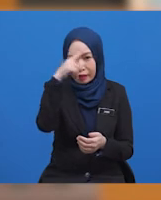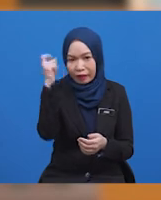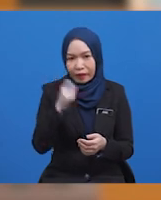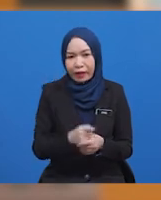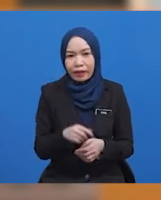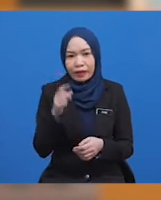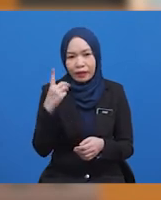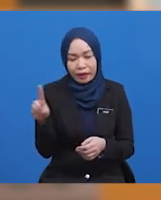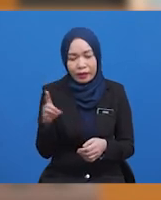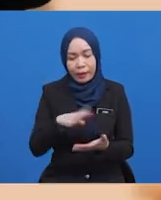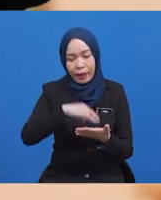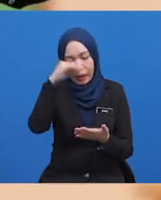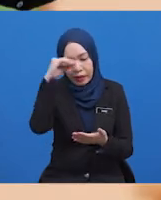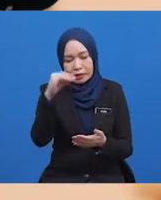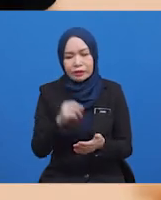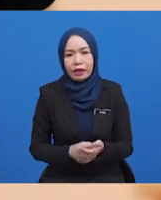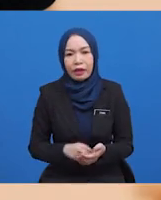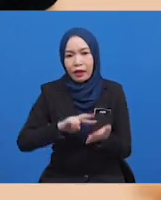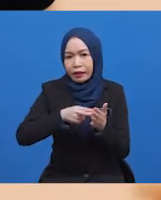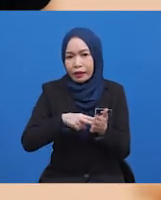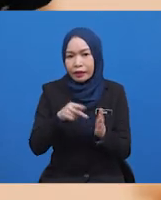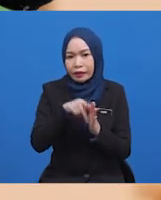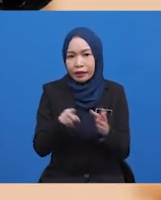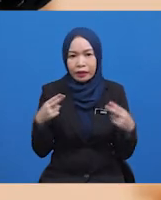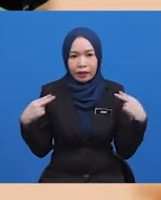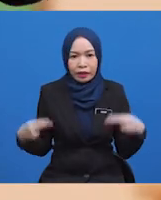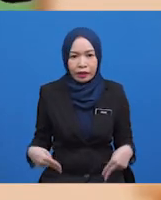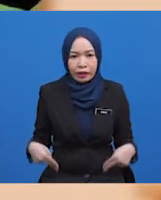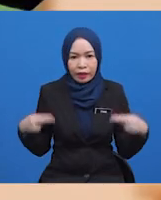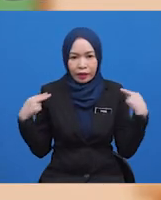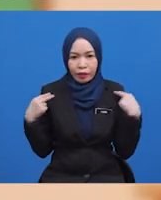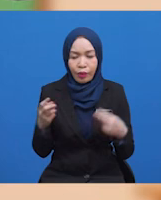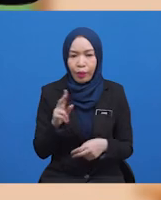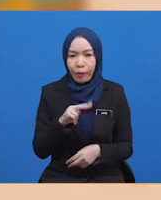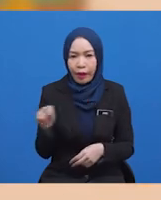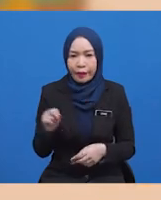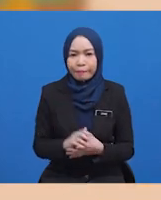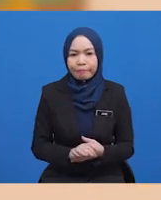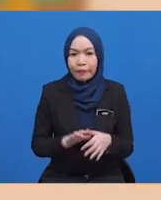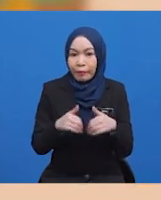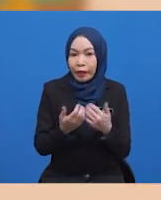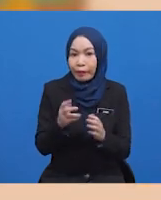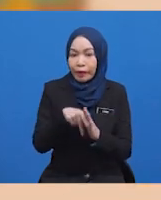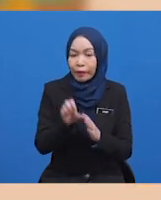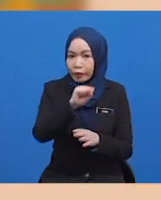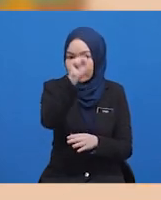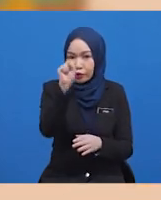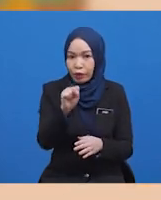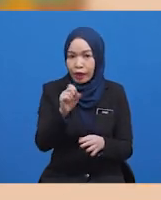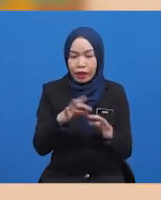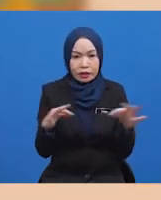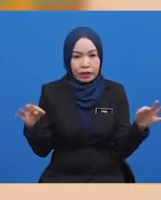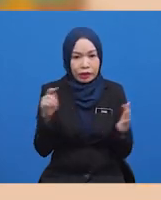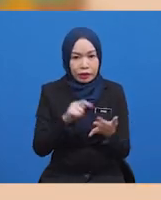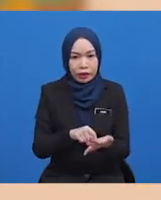hati kehidupan Bagaimana pula dengan persoalan bagi cerpen ini Adakah murai murai boleh